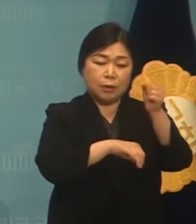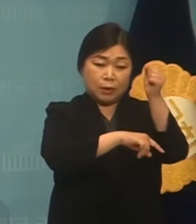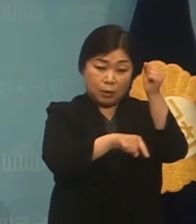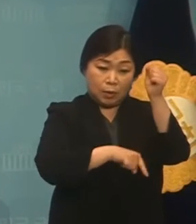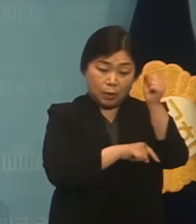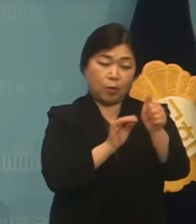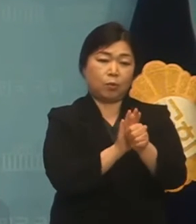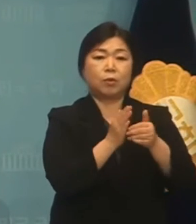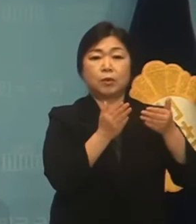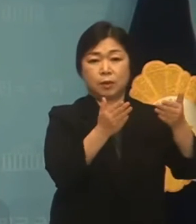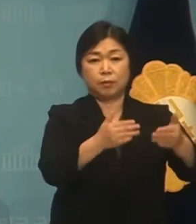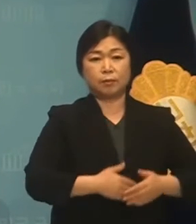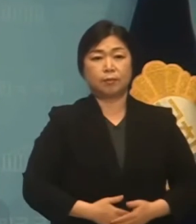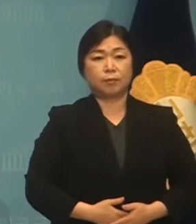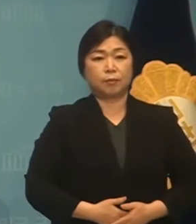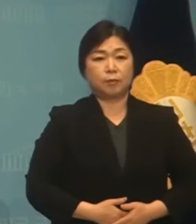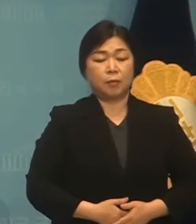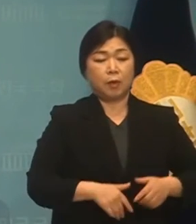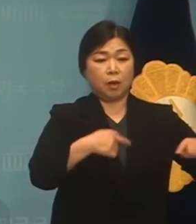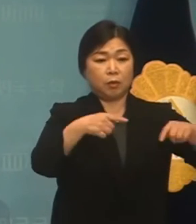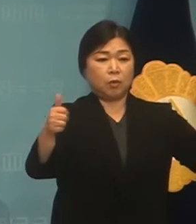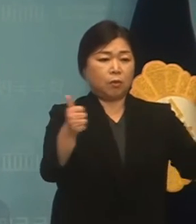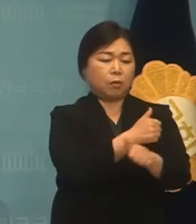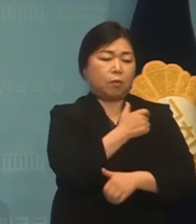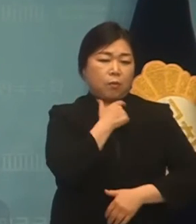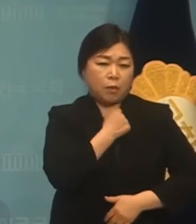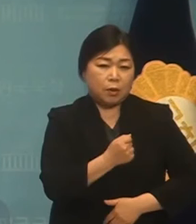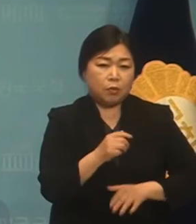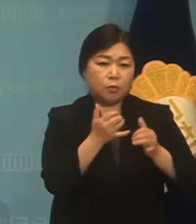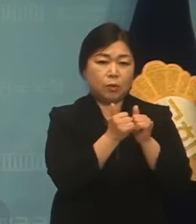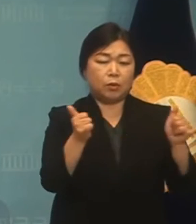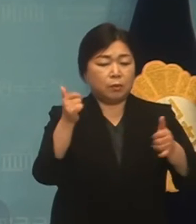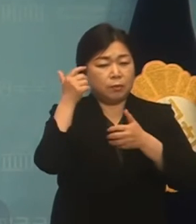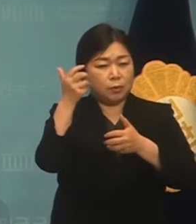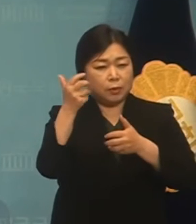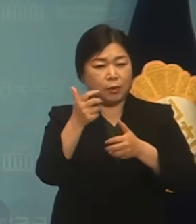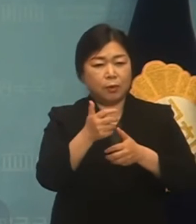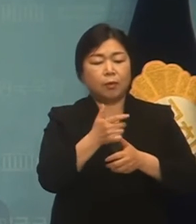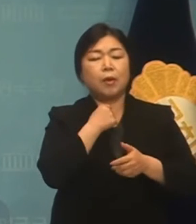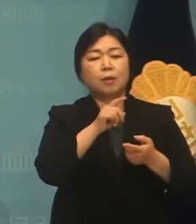노력하겠습니다. 정권 개최를 원하는 국민들의 열망에 응하겠습니다.